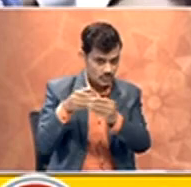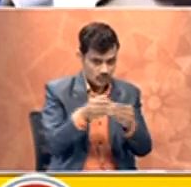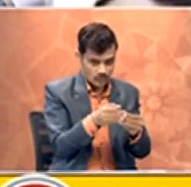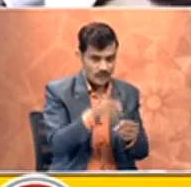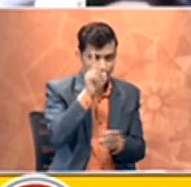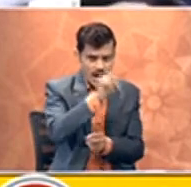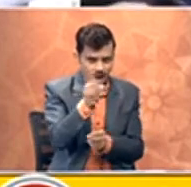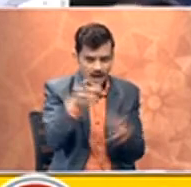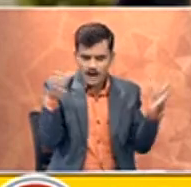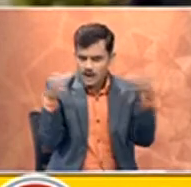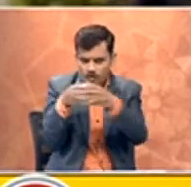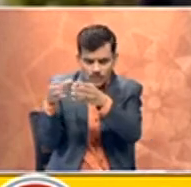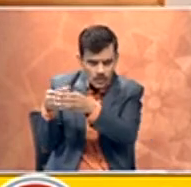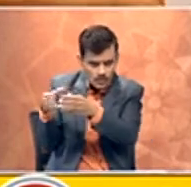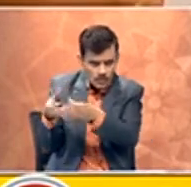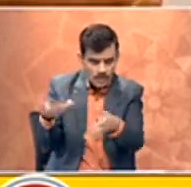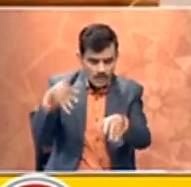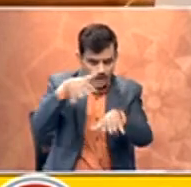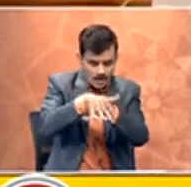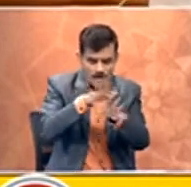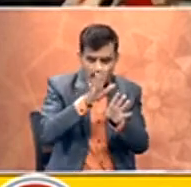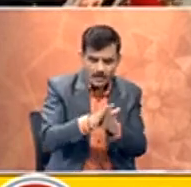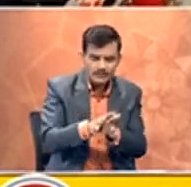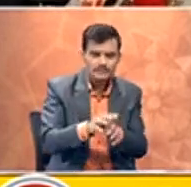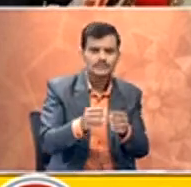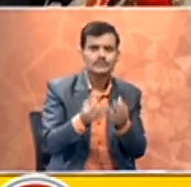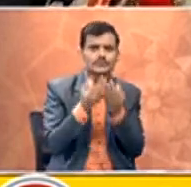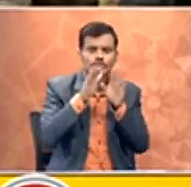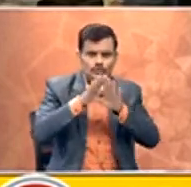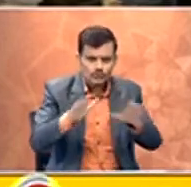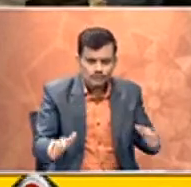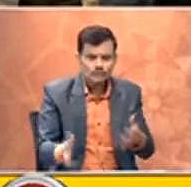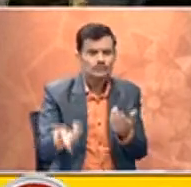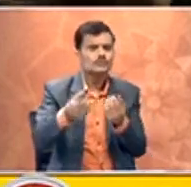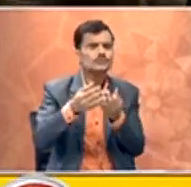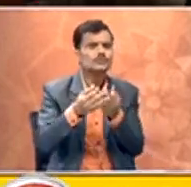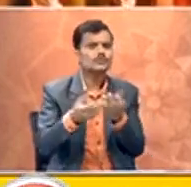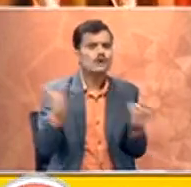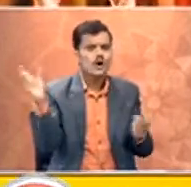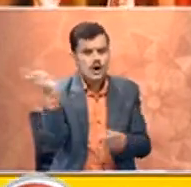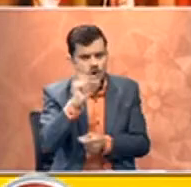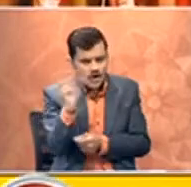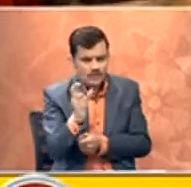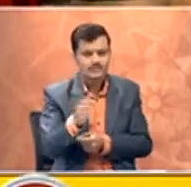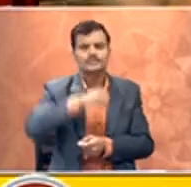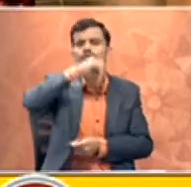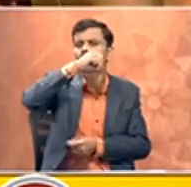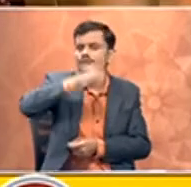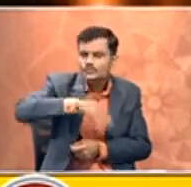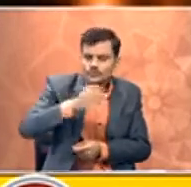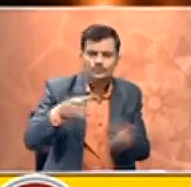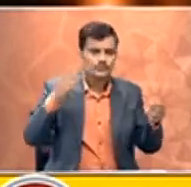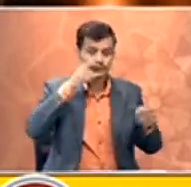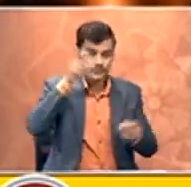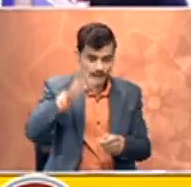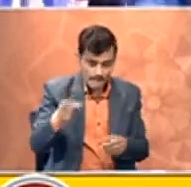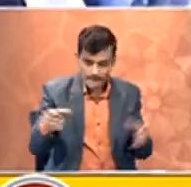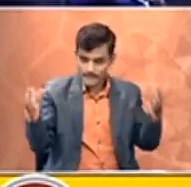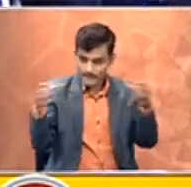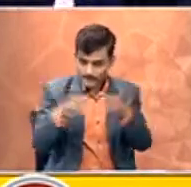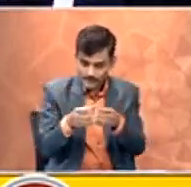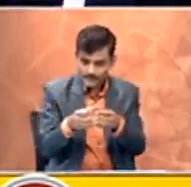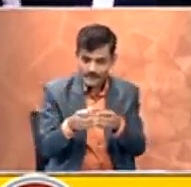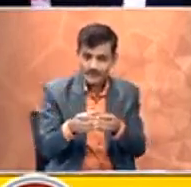एंगेजमेंट ग्रुप्स थे, उनमें एकेडेमिया, सिविल सोसाइटी, युवा, महिलाएं,